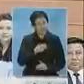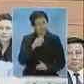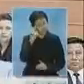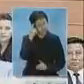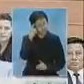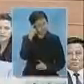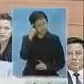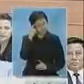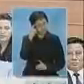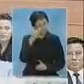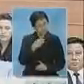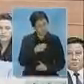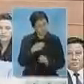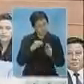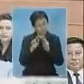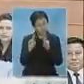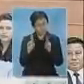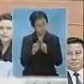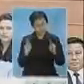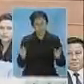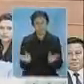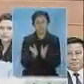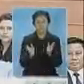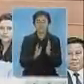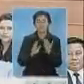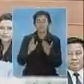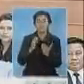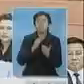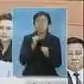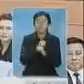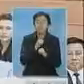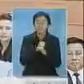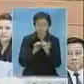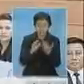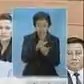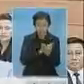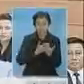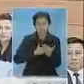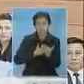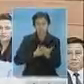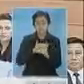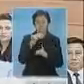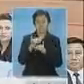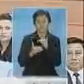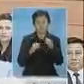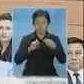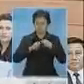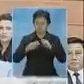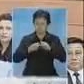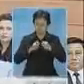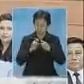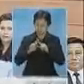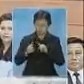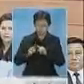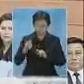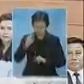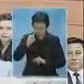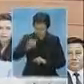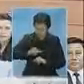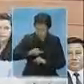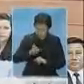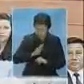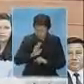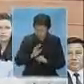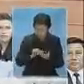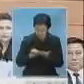กำลังจะช่วยกันผลักดันบ้านเมืองนี้ออกจากกับดักแห่งมหาวิกฤตที่รออยู่